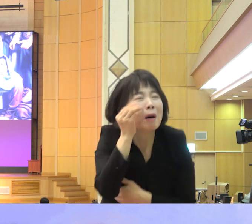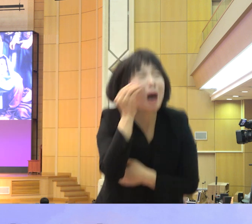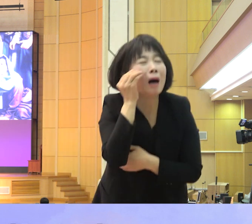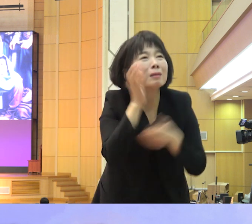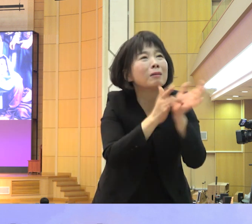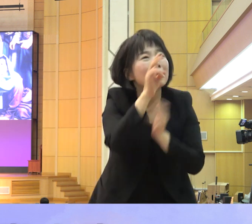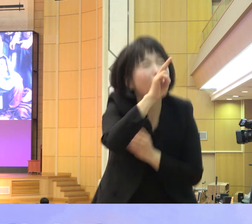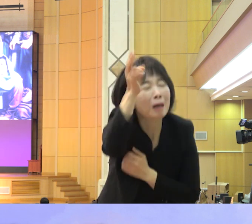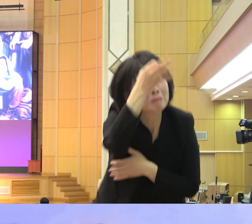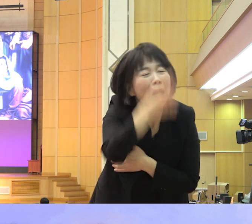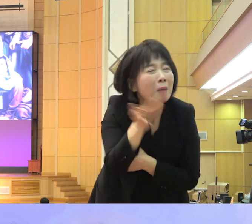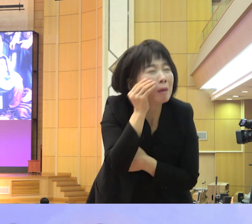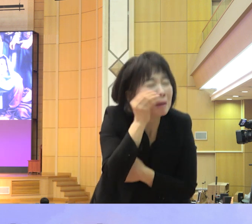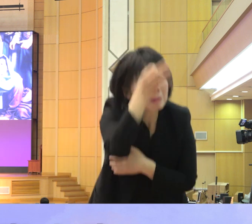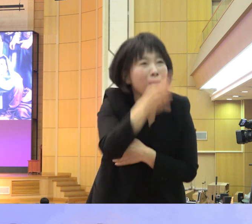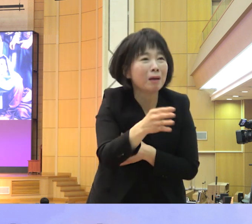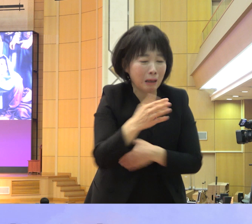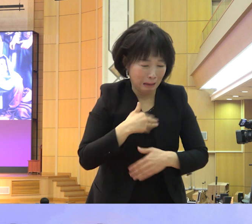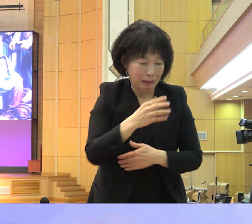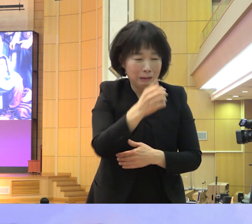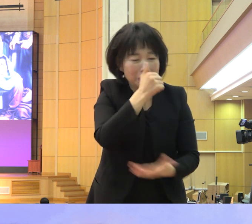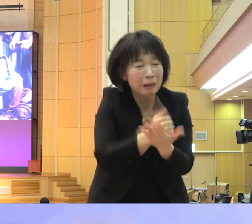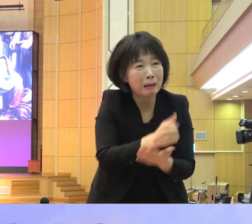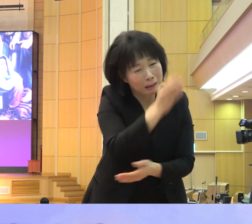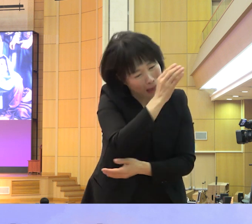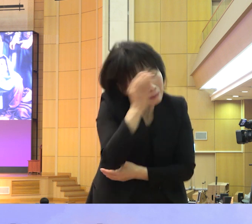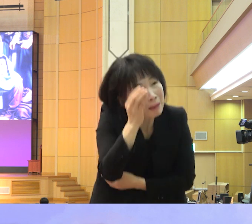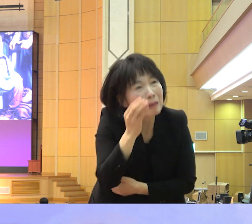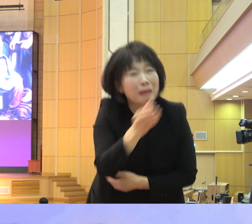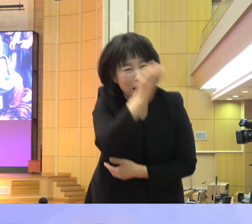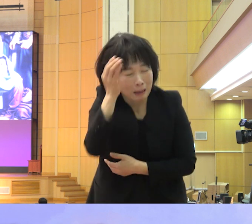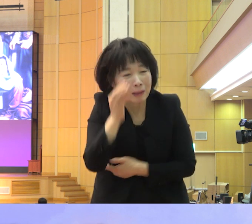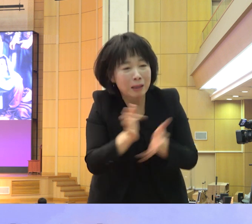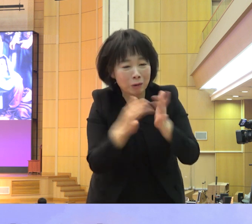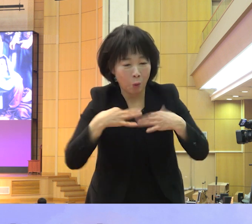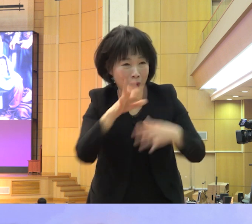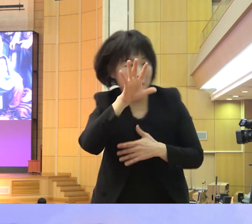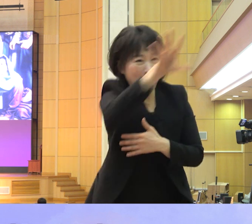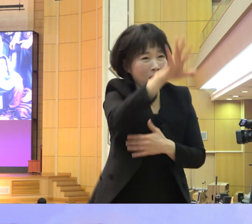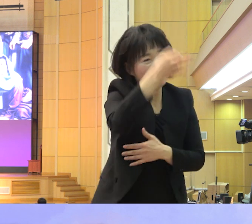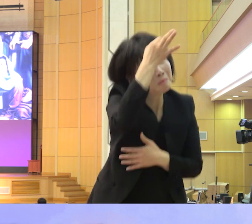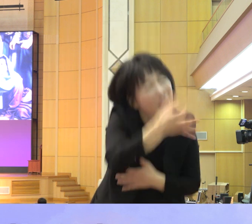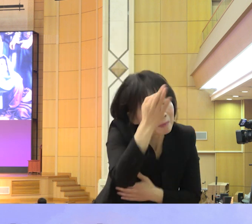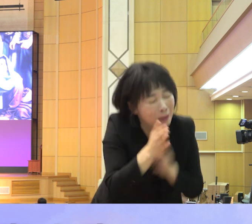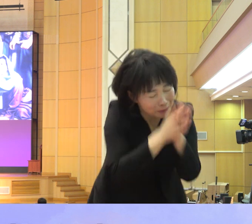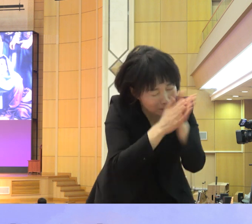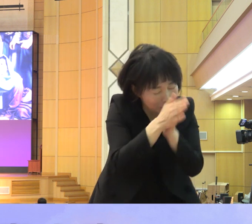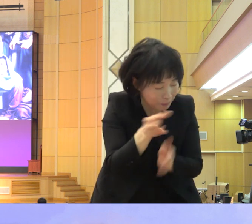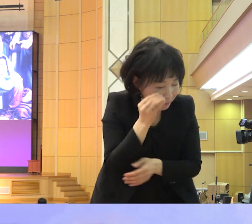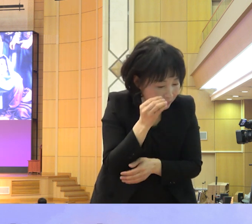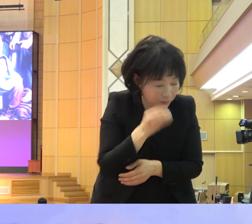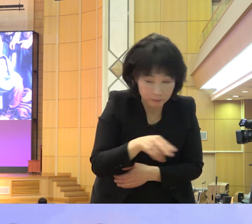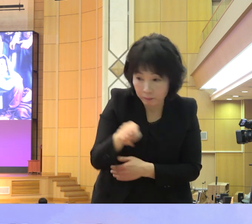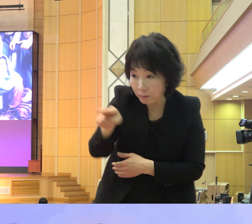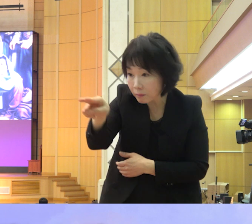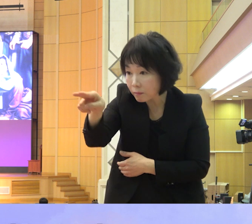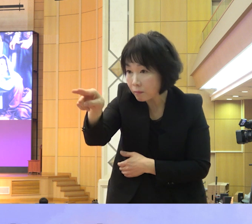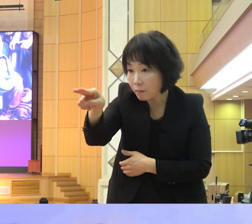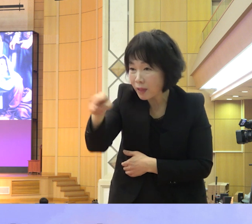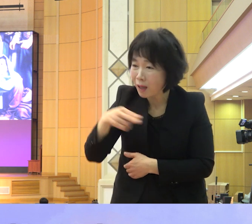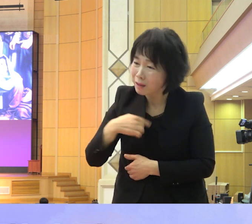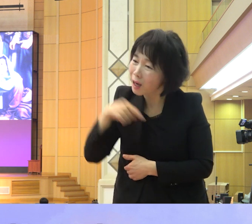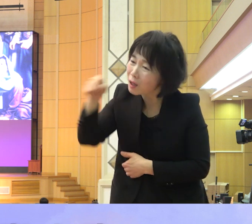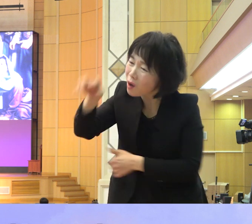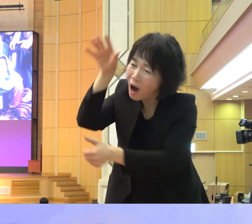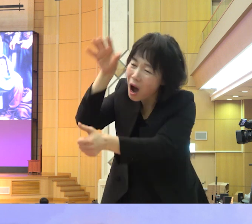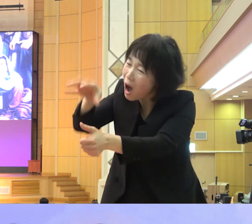예수님 옷에 손을 대었나이다. 내가 내 옷에 손댄 것을 내가 책망하고 내 옷에 손댄 것을